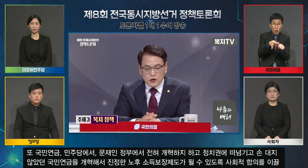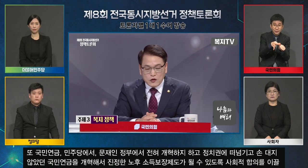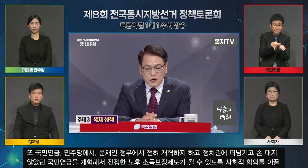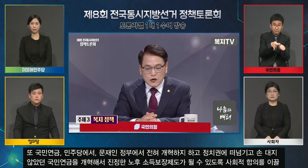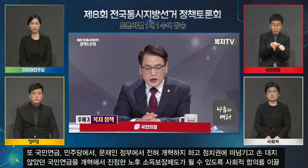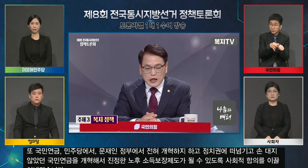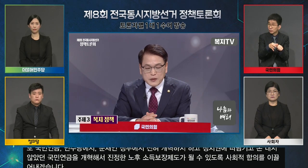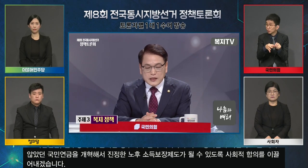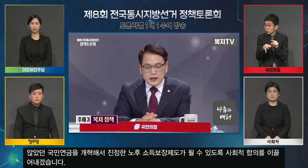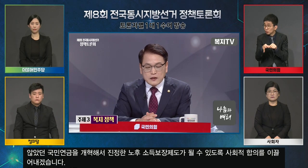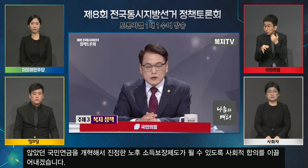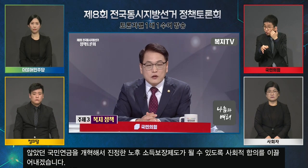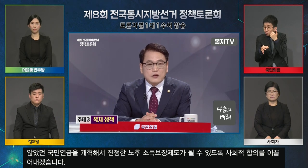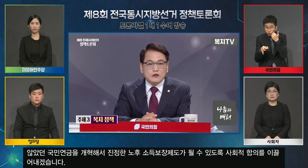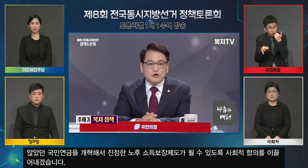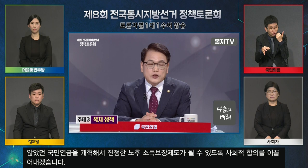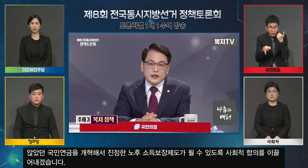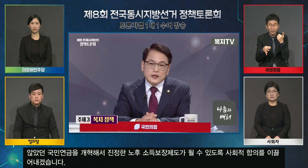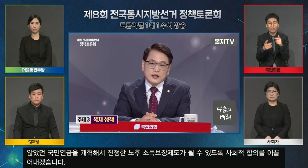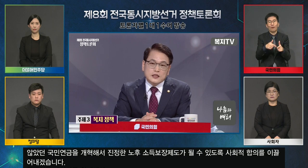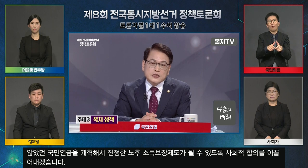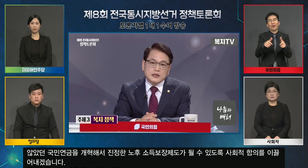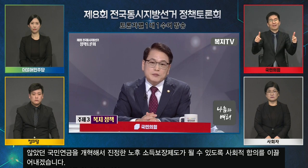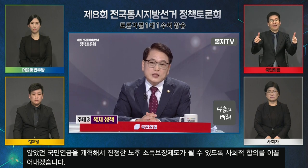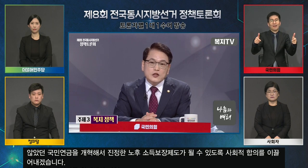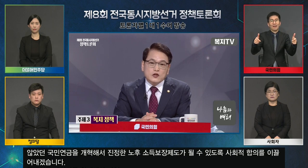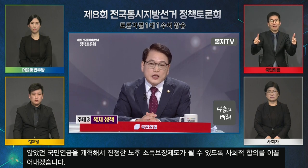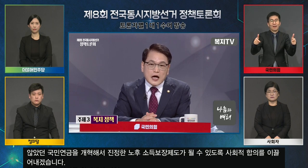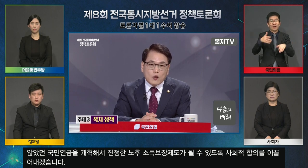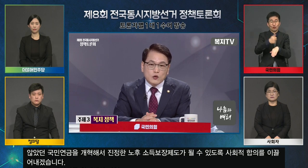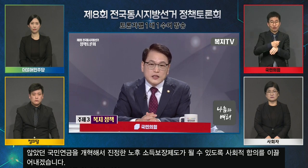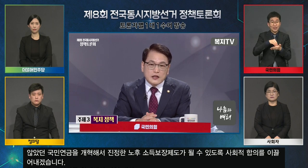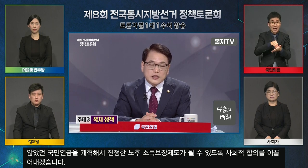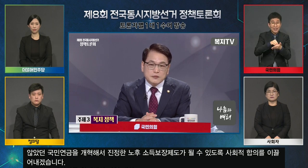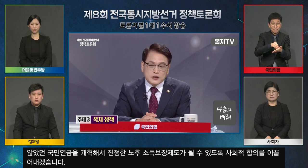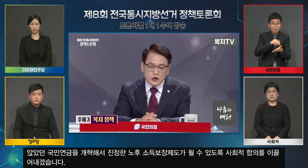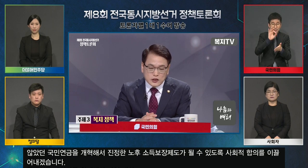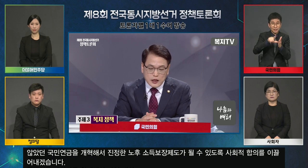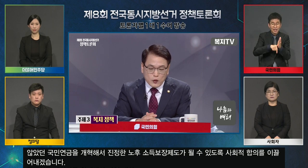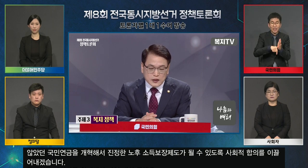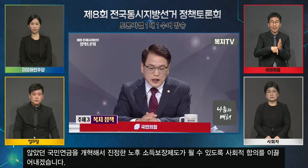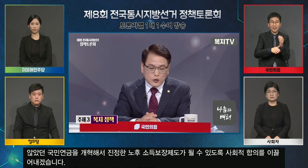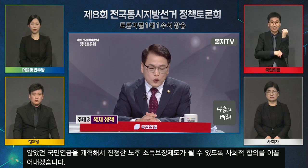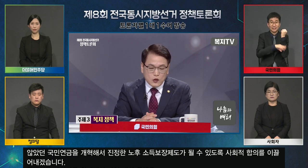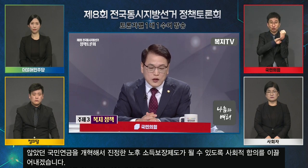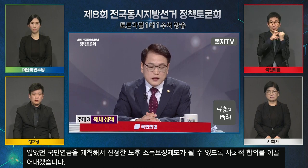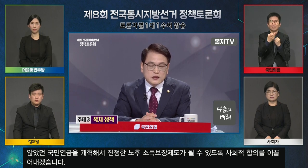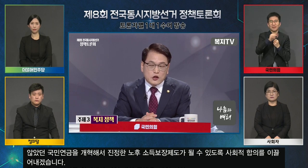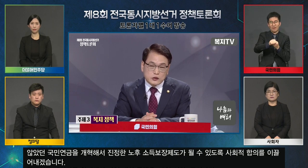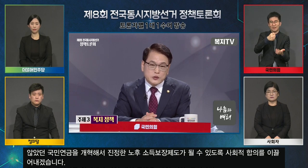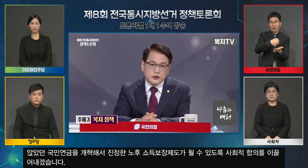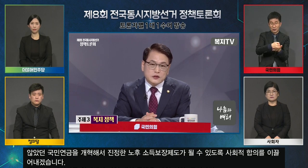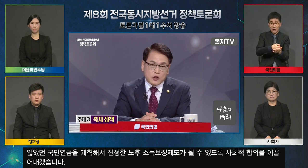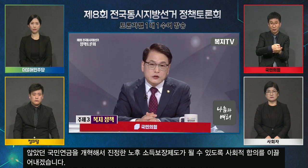가입 대상 주택을 12억 이하, 공시가격 12억 이하로 확대하고